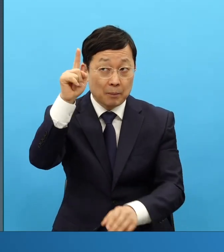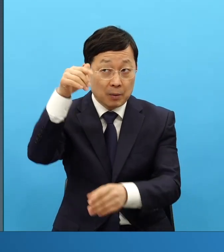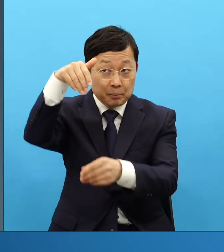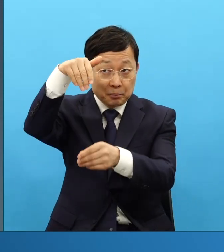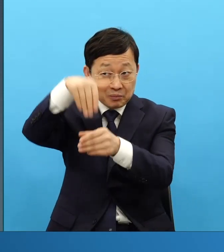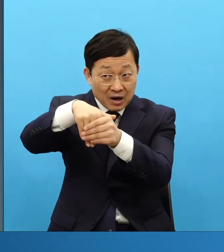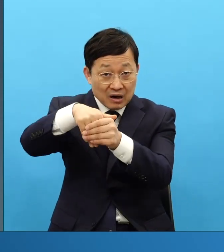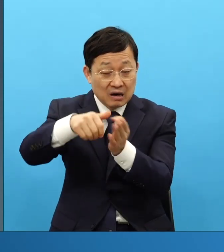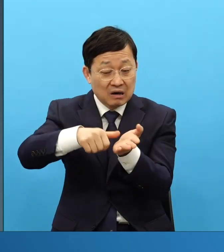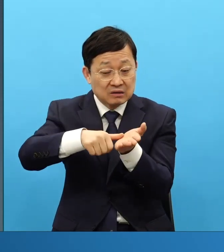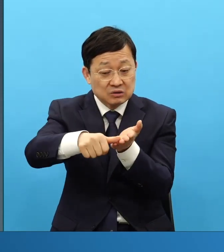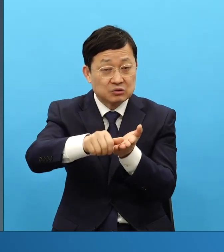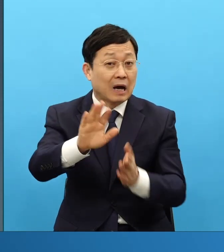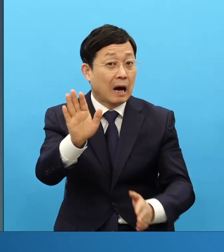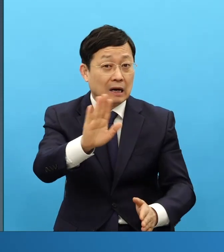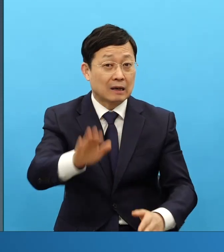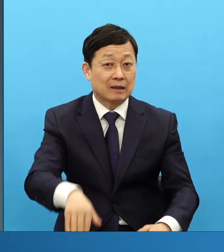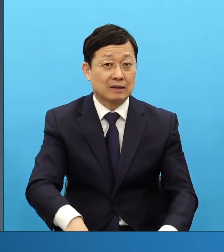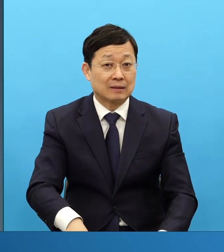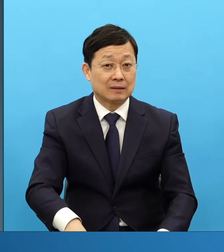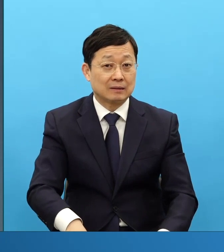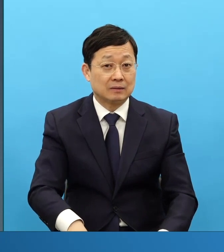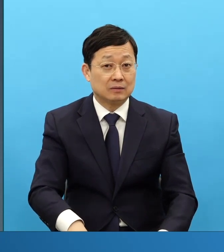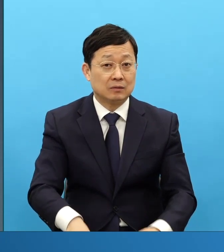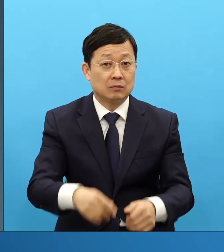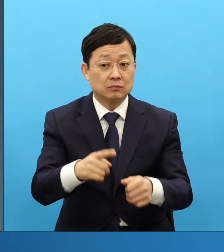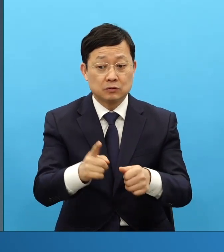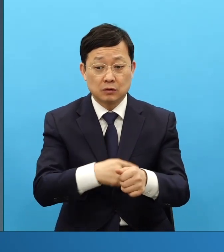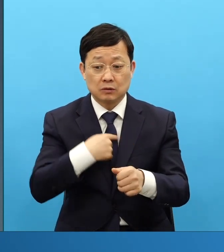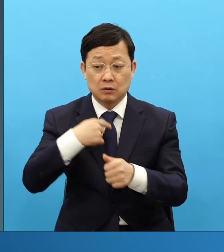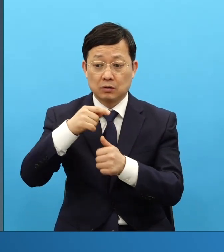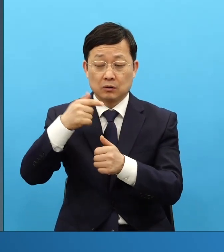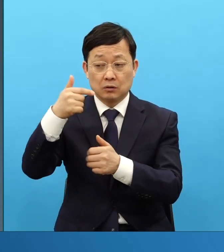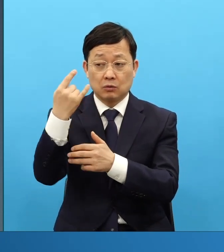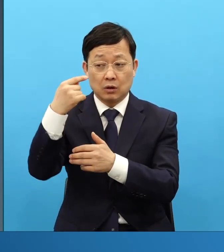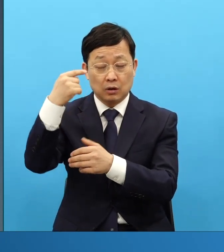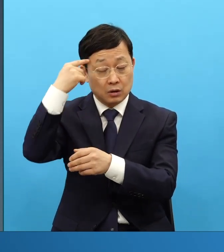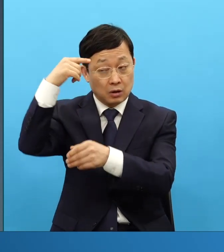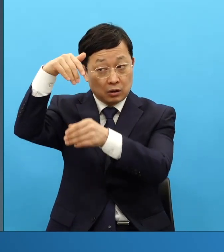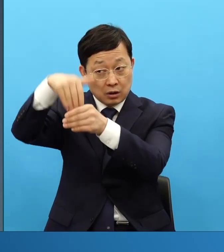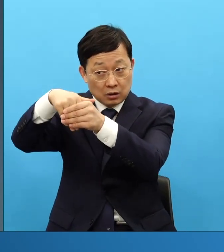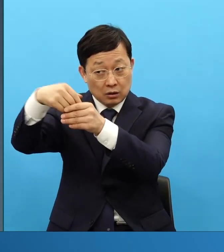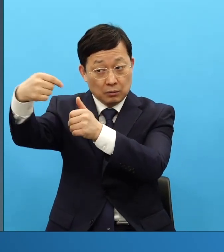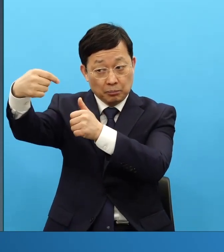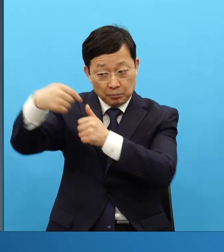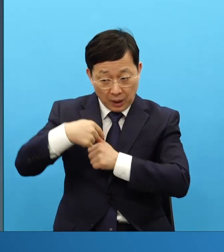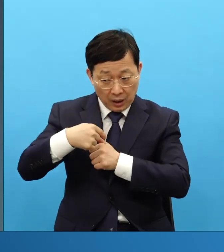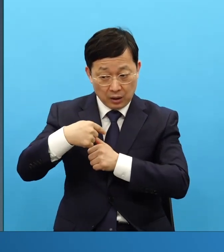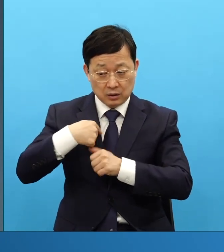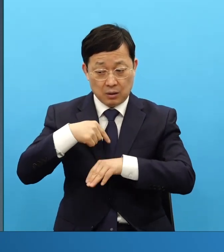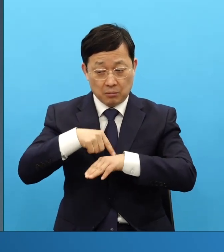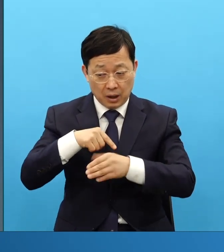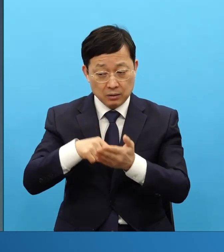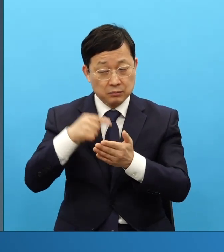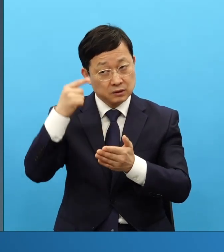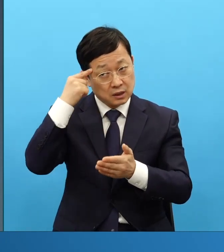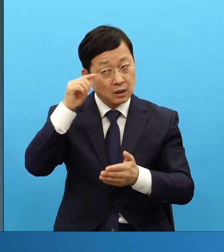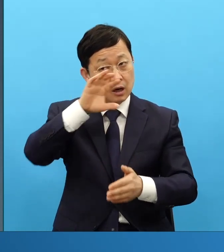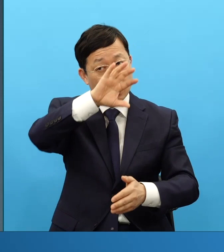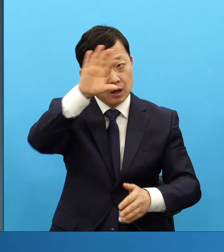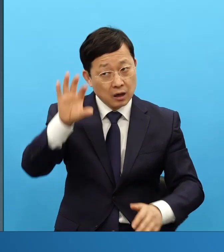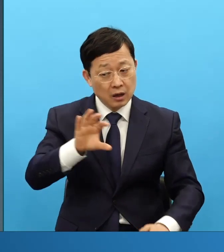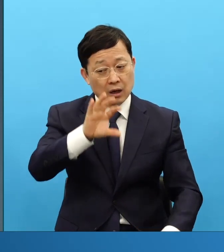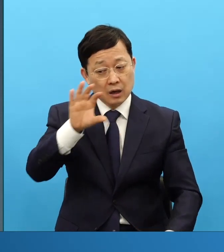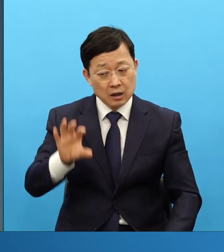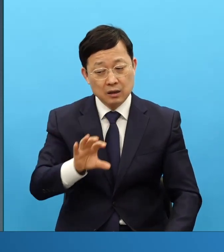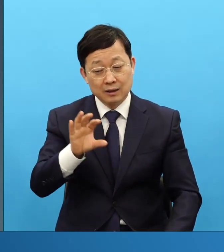imprinted in our brain does not disappear. 이게 또 나도 모르게 나에게 지시를 내려요. And without realizing that too, again sends 계속해서. commands down to me. And that continues